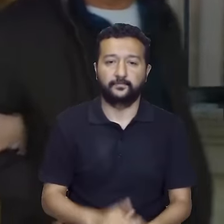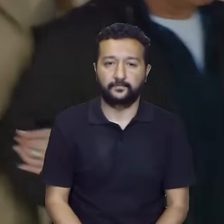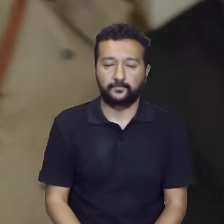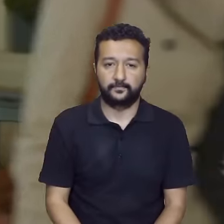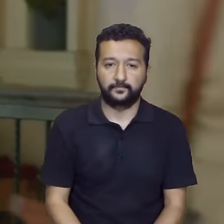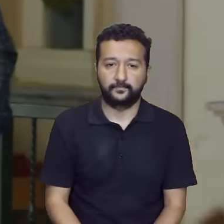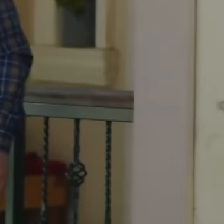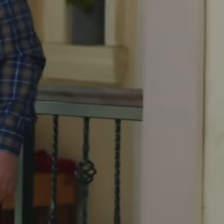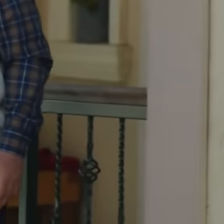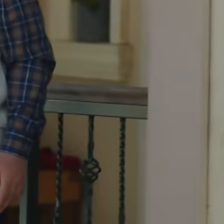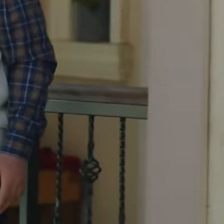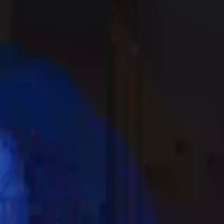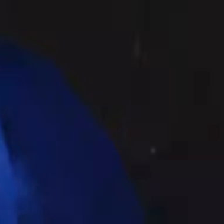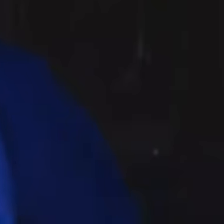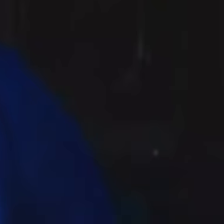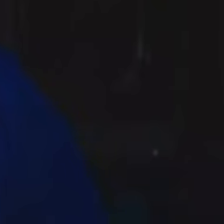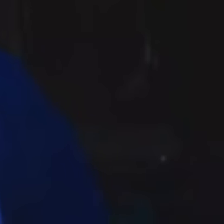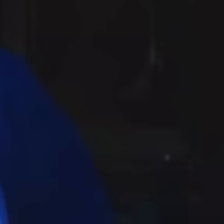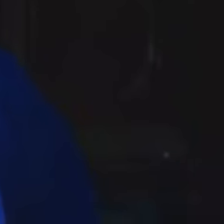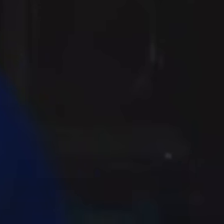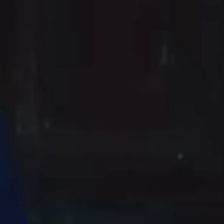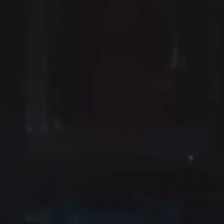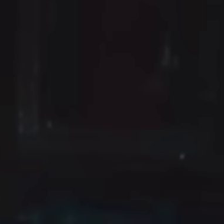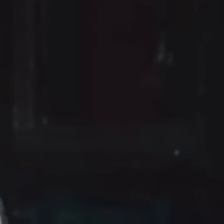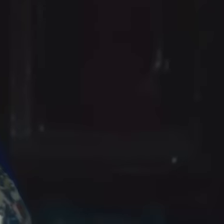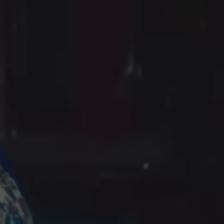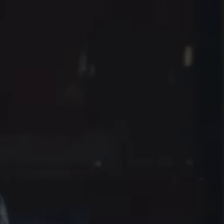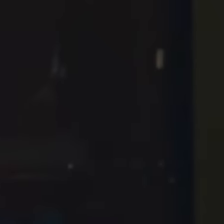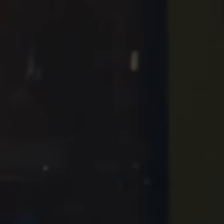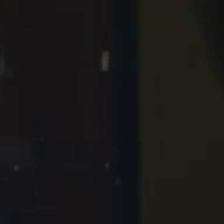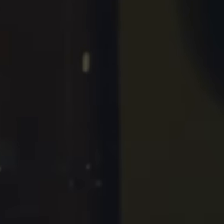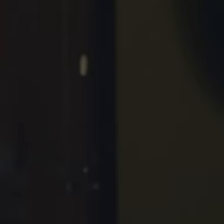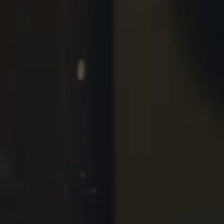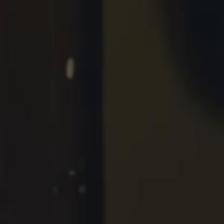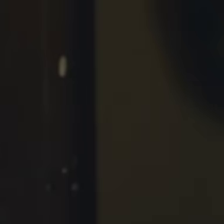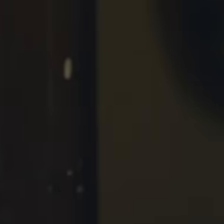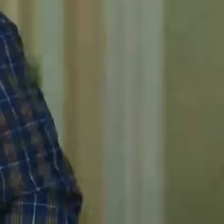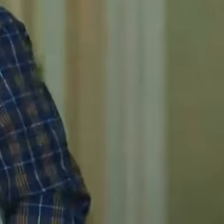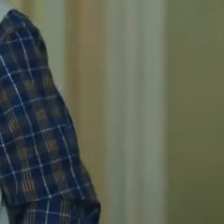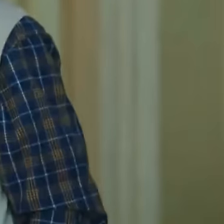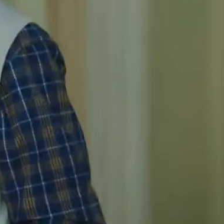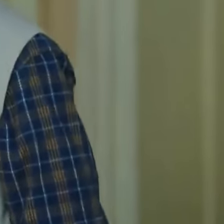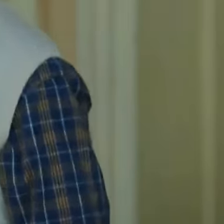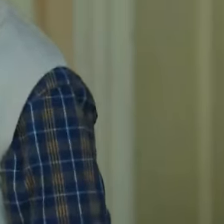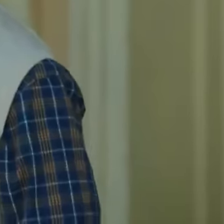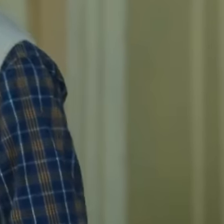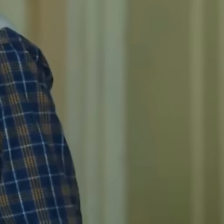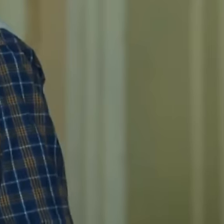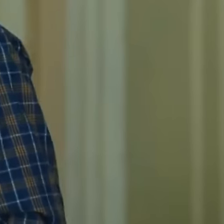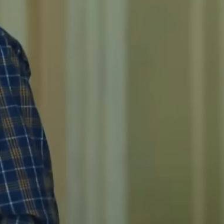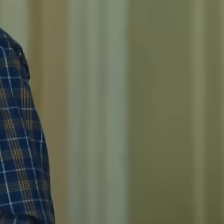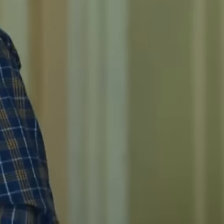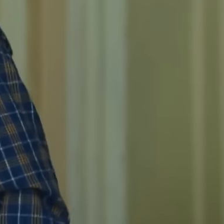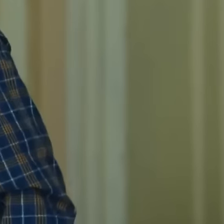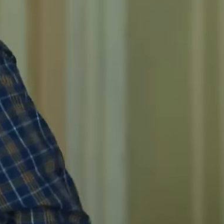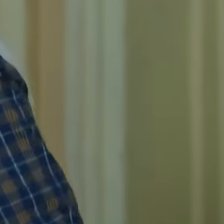Adile kapıya yönelirken Münir'le göz göze geldi. Münir omuzlarını dikleştirip sallandı. Adile göz ucuyla